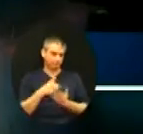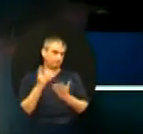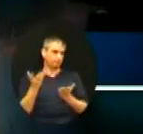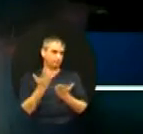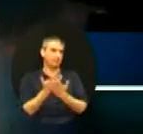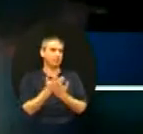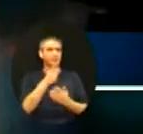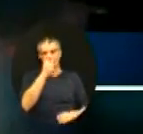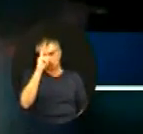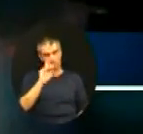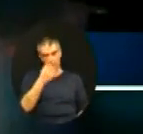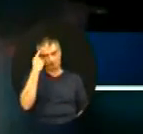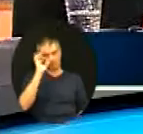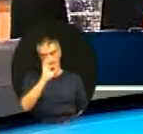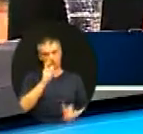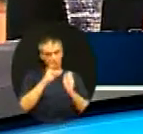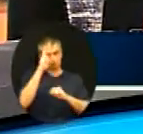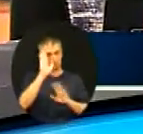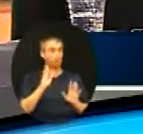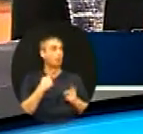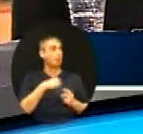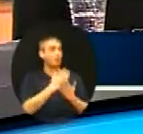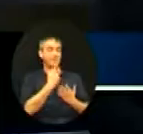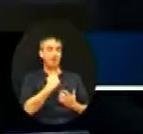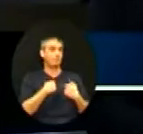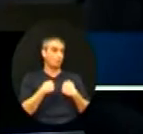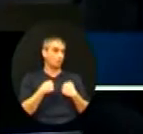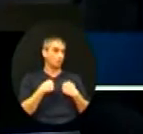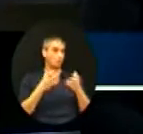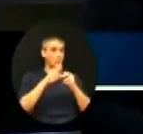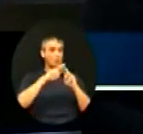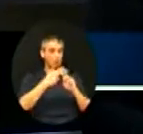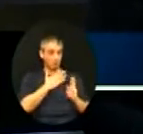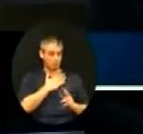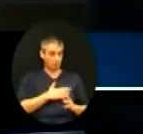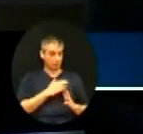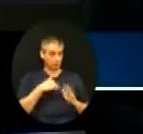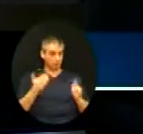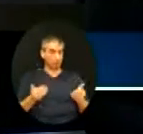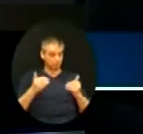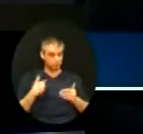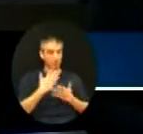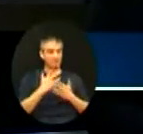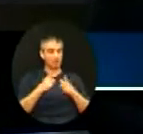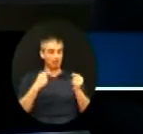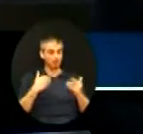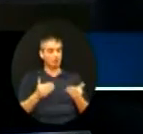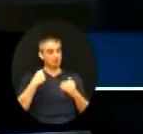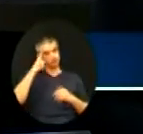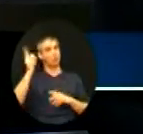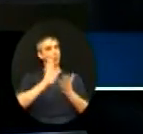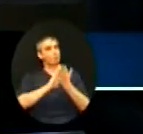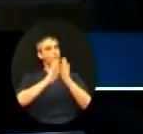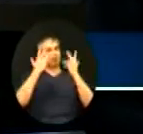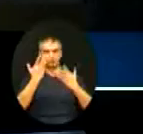הזאת. את לא יודעת מה עמדת על שאליכות. אמרו לנו שאומות העולם רוצות שניסוג. נסוגנו מאז, חשבנו שכולם ימחאו